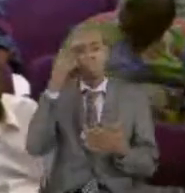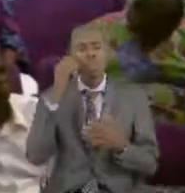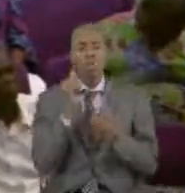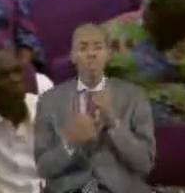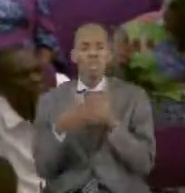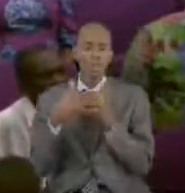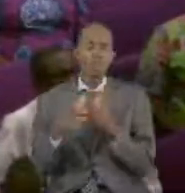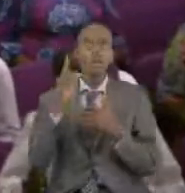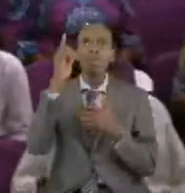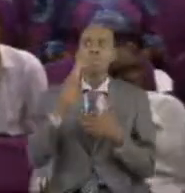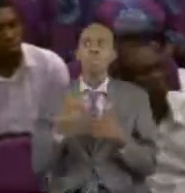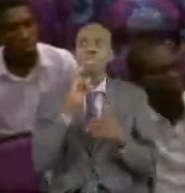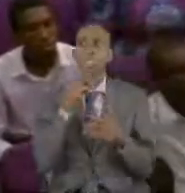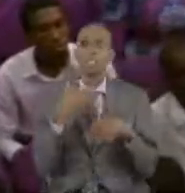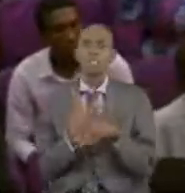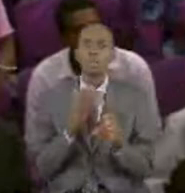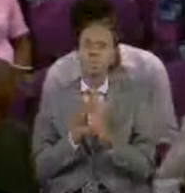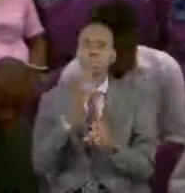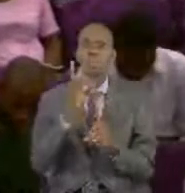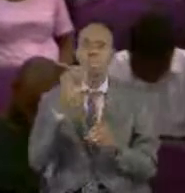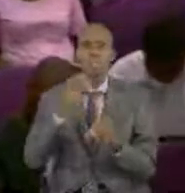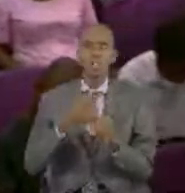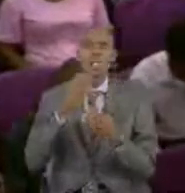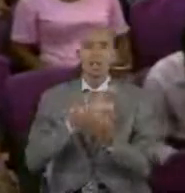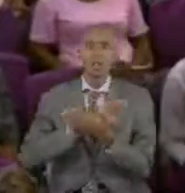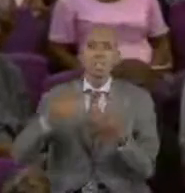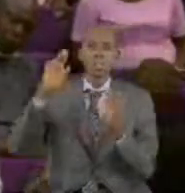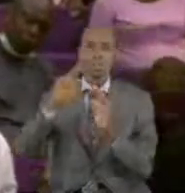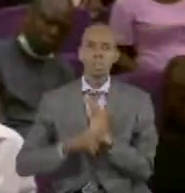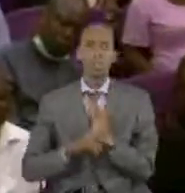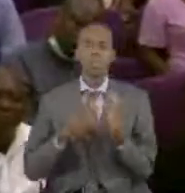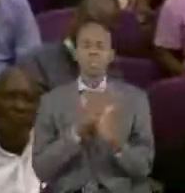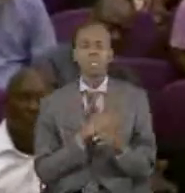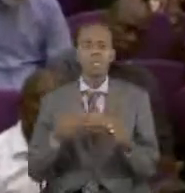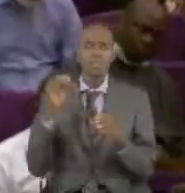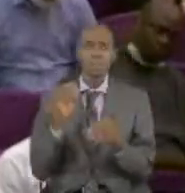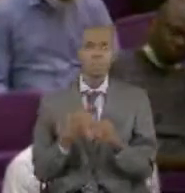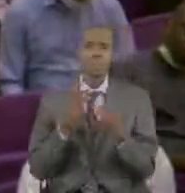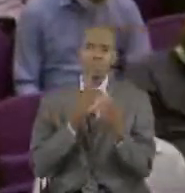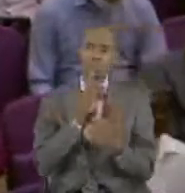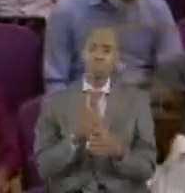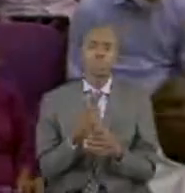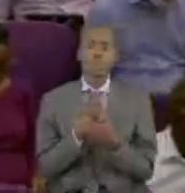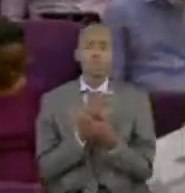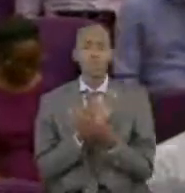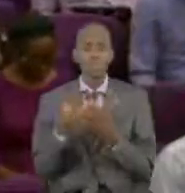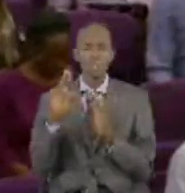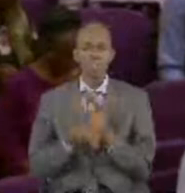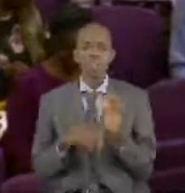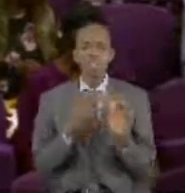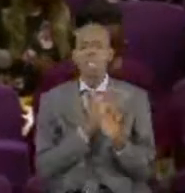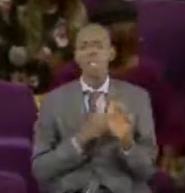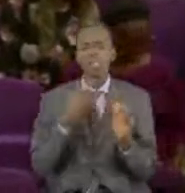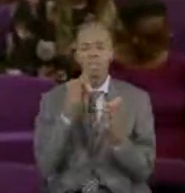selon lieu dans une justice et une sainteté que produit la vérité verser